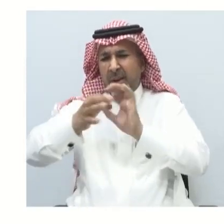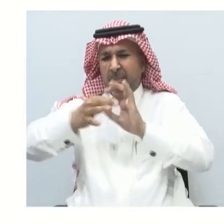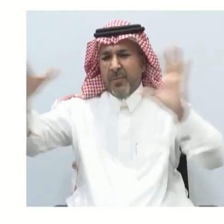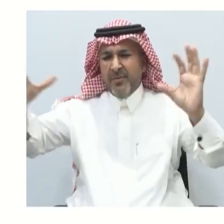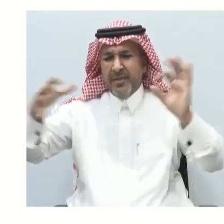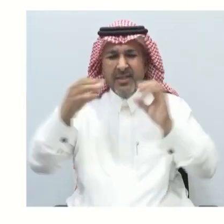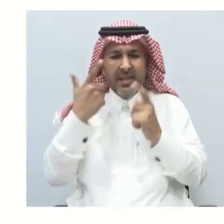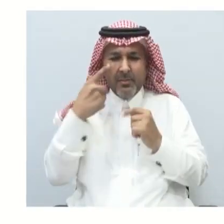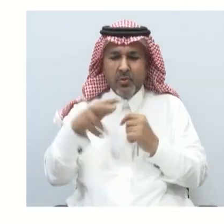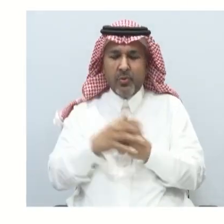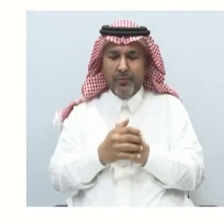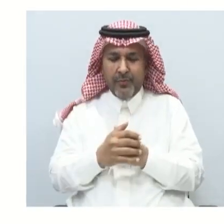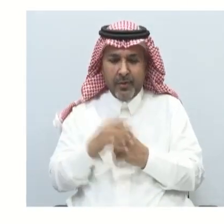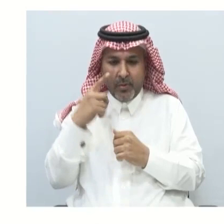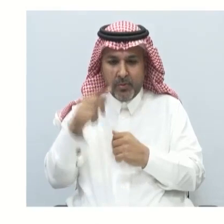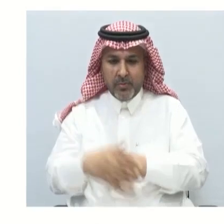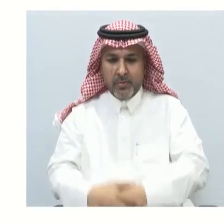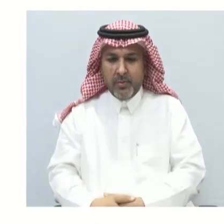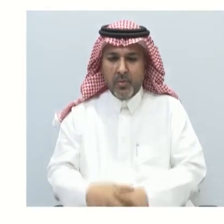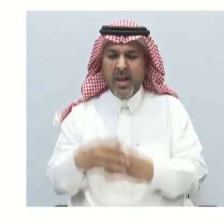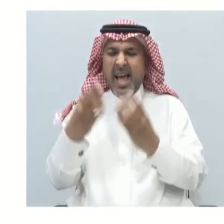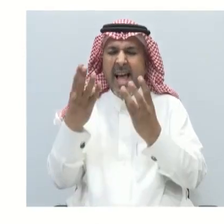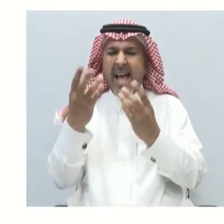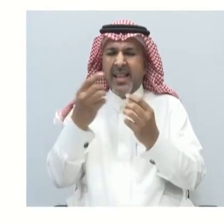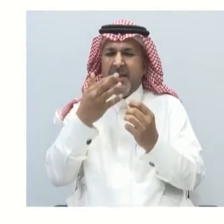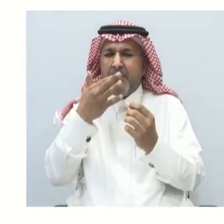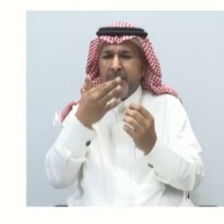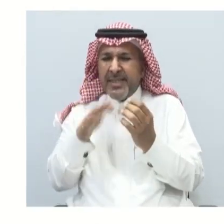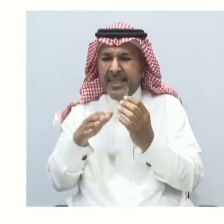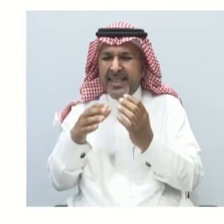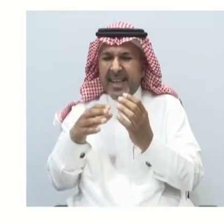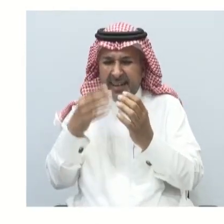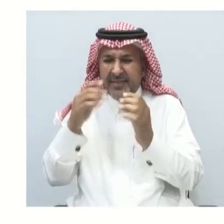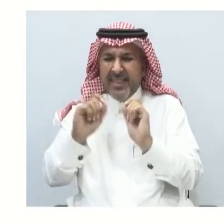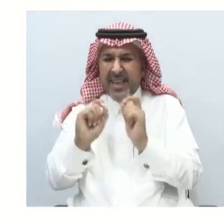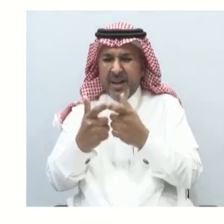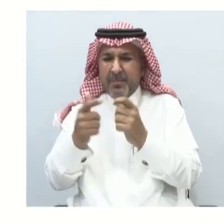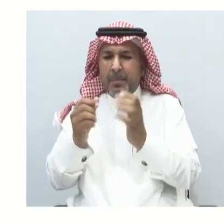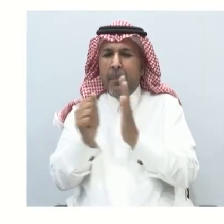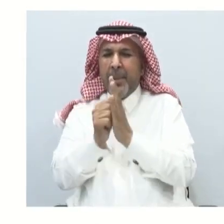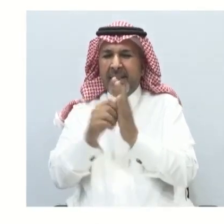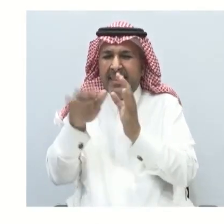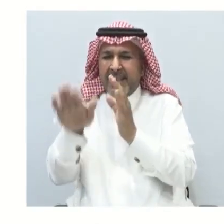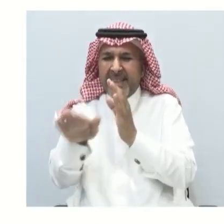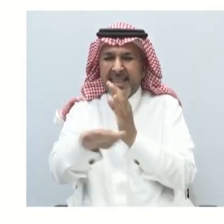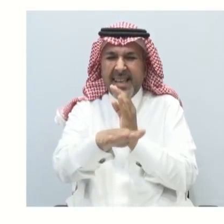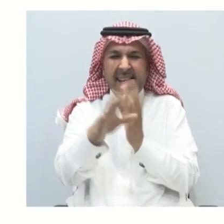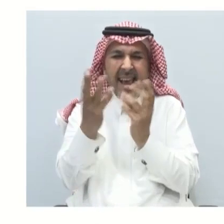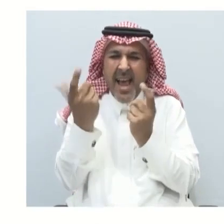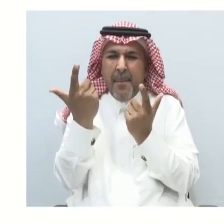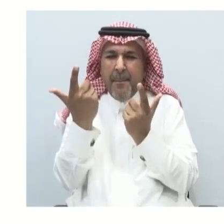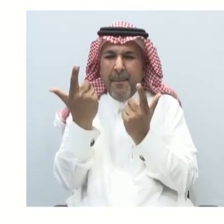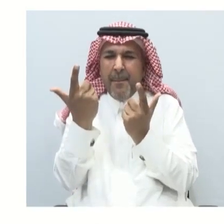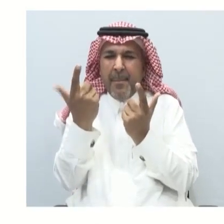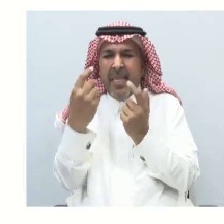التاليه اي قاللك عدد الاطفال في الاسره هل عدد الاطفال يجي فيه كسور وفواصل لا عدد الاطفال مثلا اما ثلاث